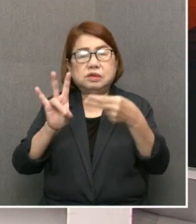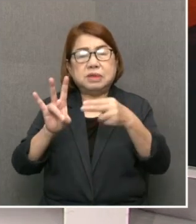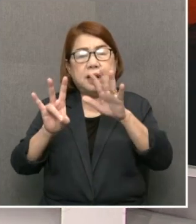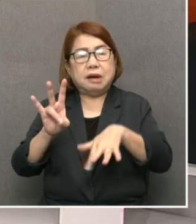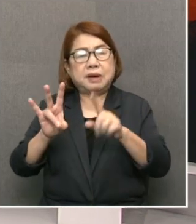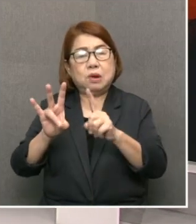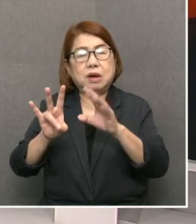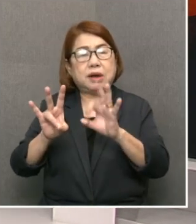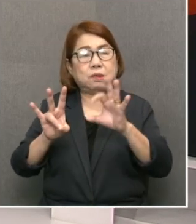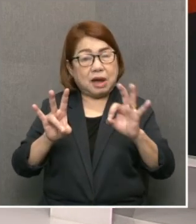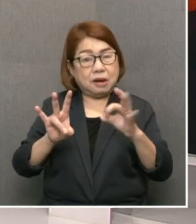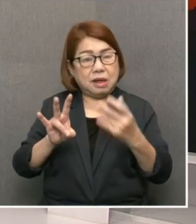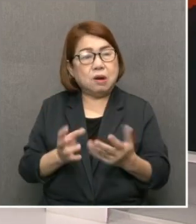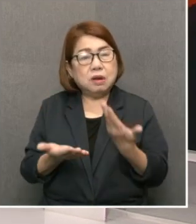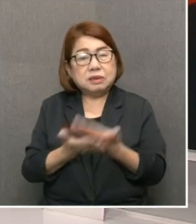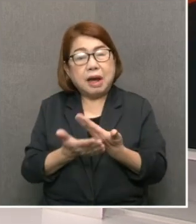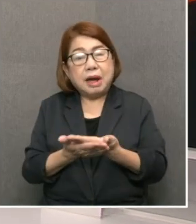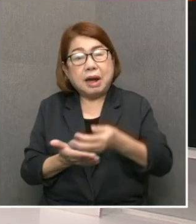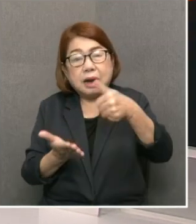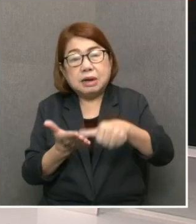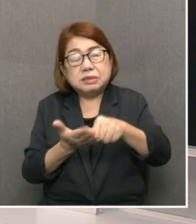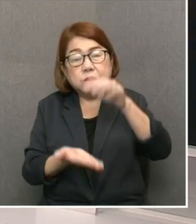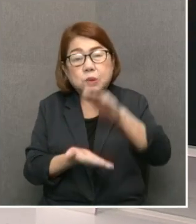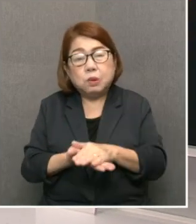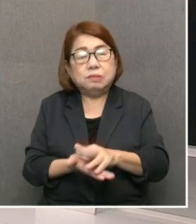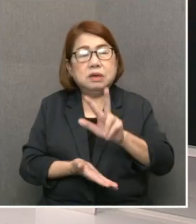75,199 รายนะคะรวมเป็นมูลหนี้ล่าสุดขณะนี้ค่ะ